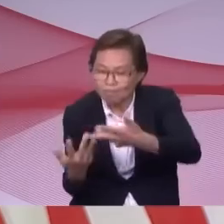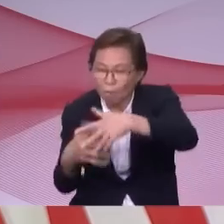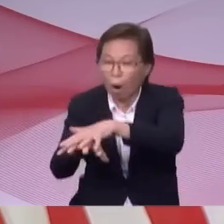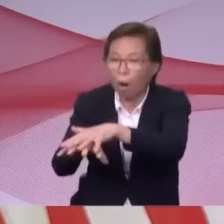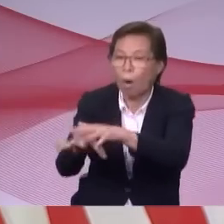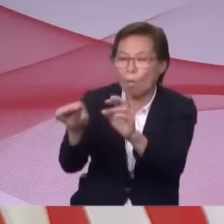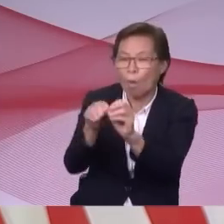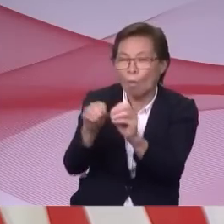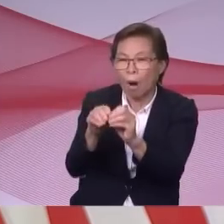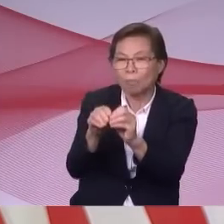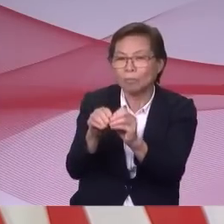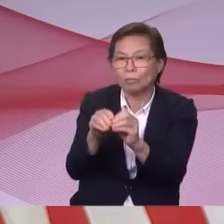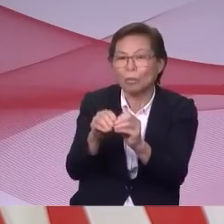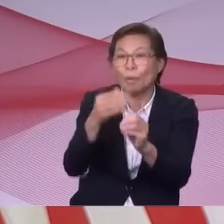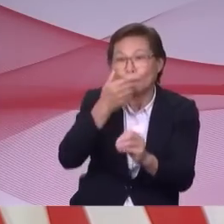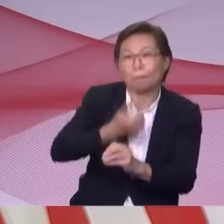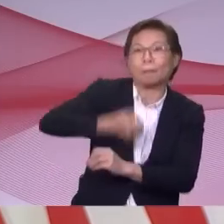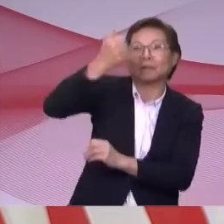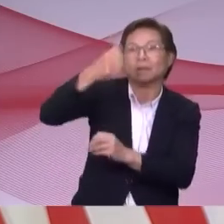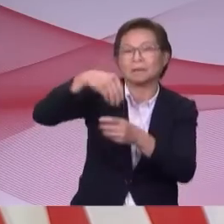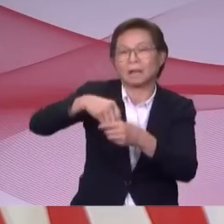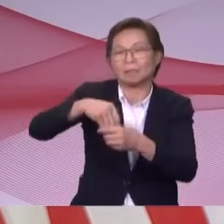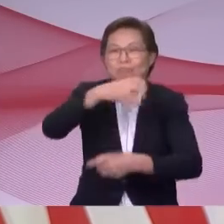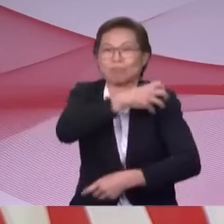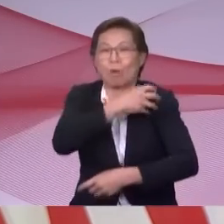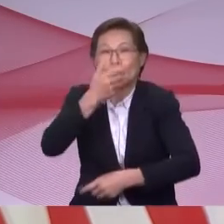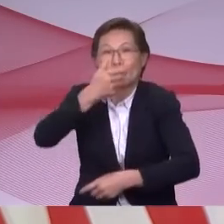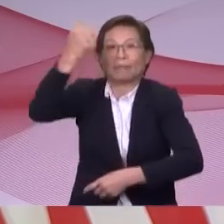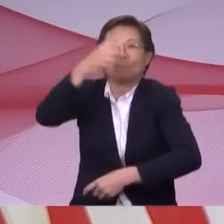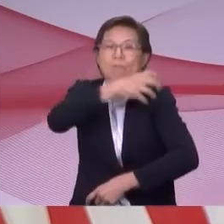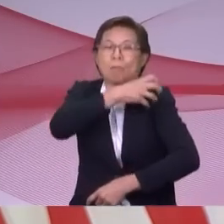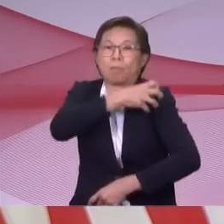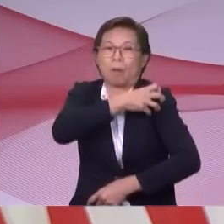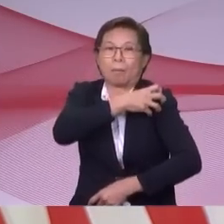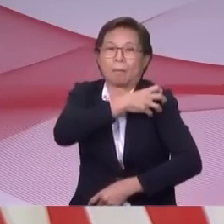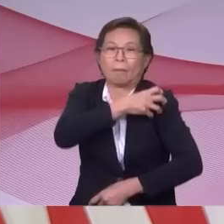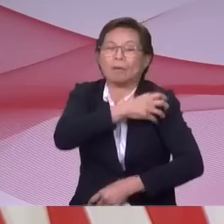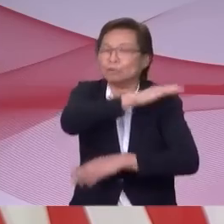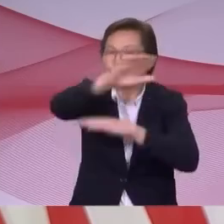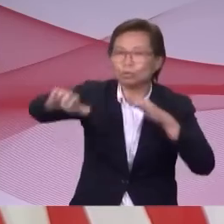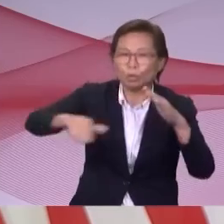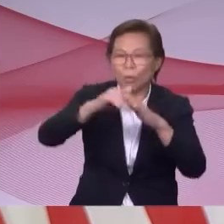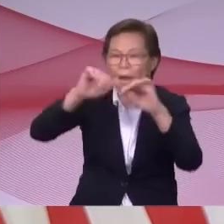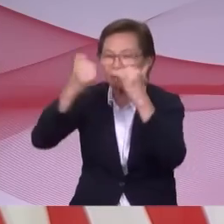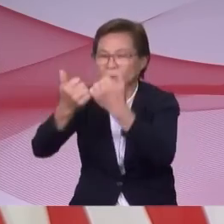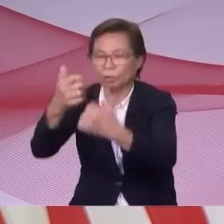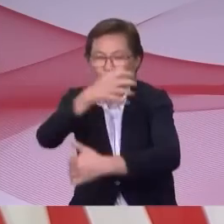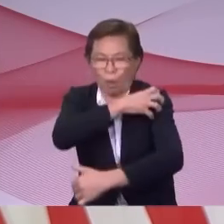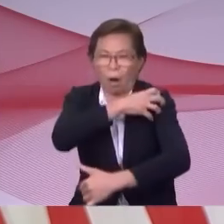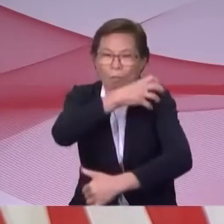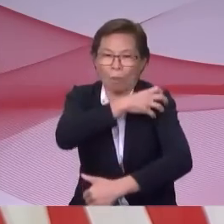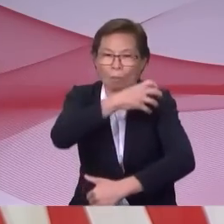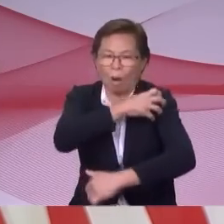bagi meningkatkan keberkesanan dan dalam penguatkuasaan semua agensi penguatkuasa yang mempunyai